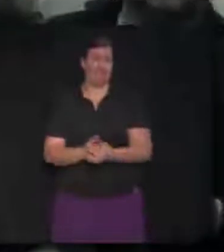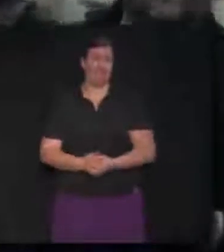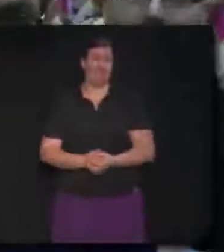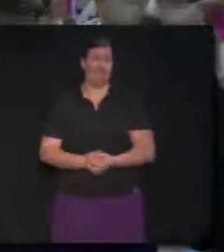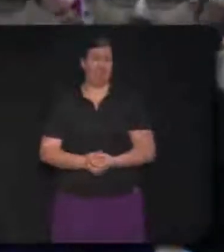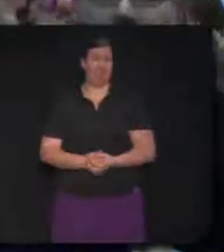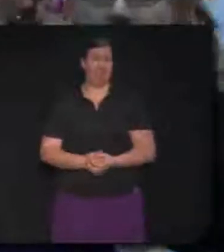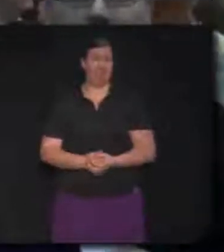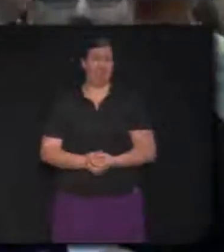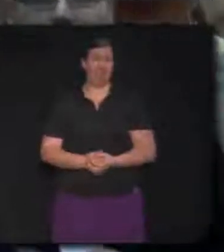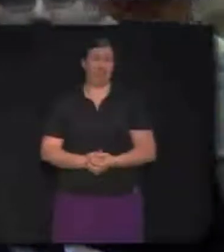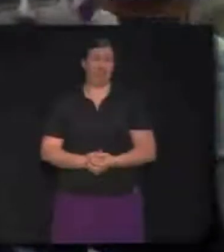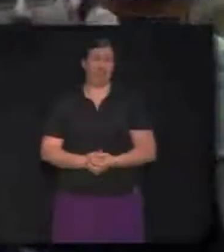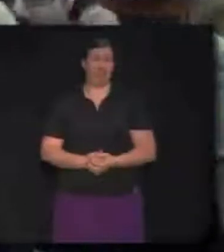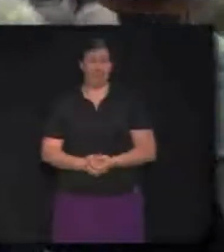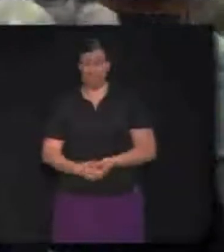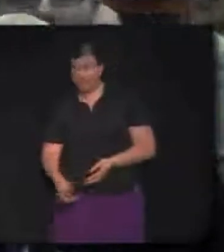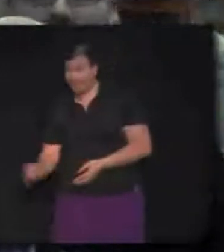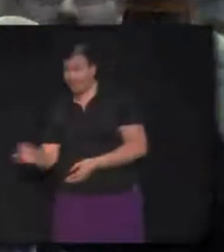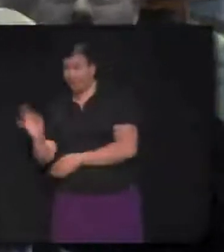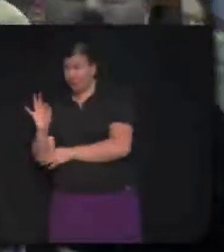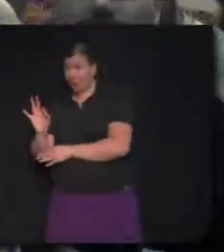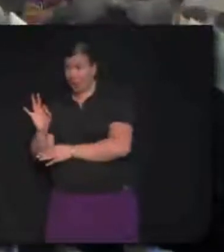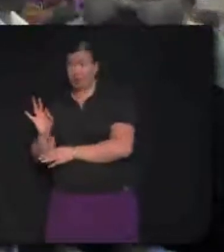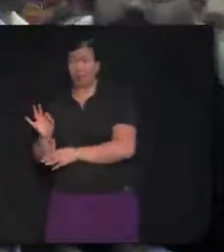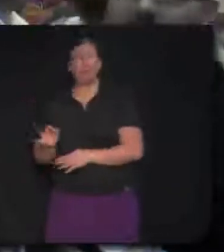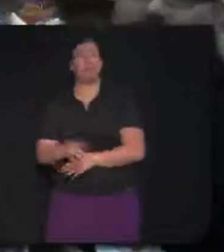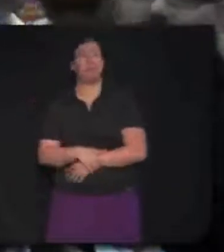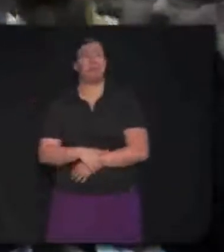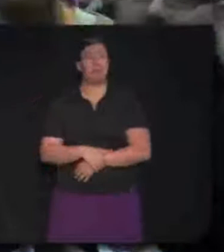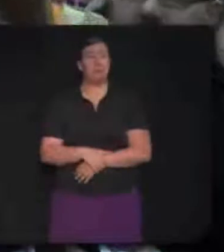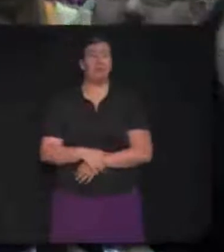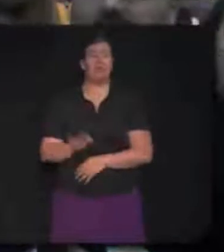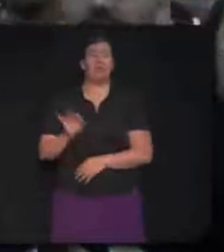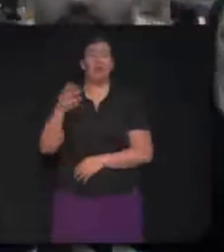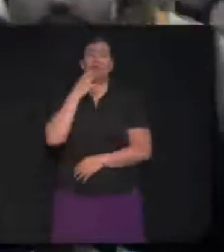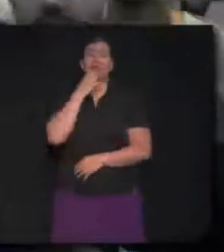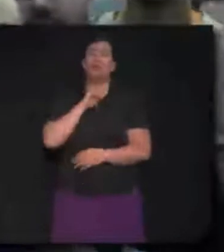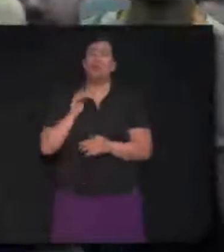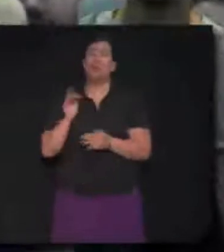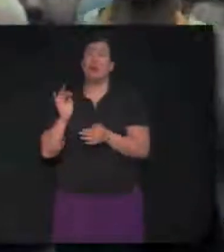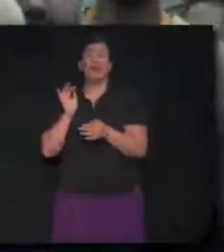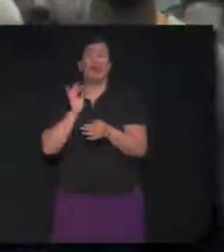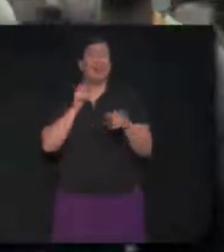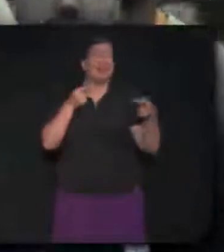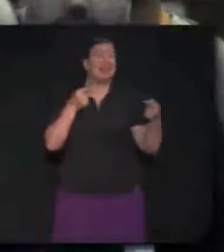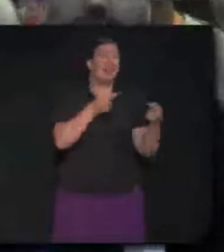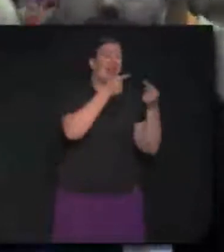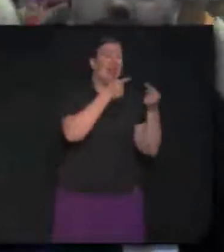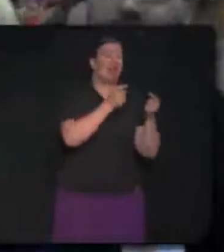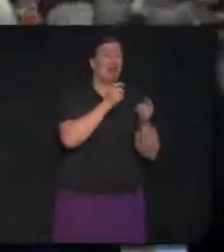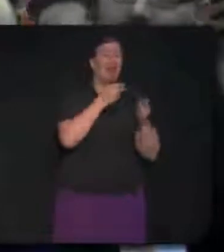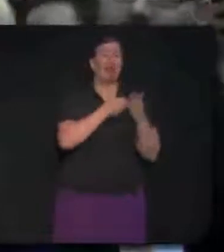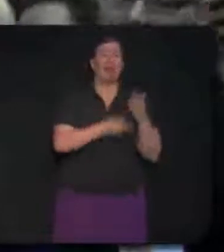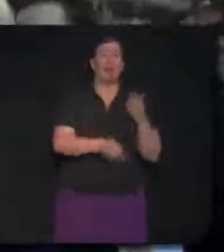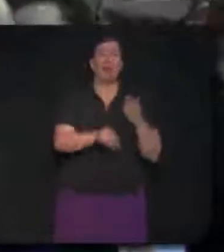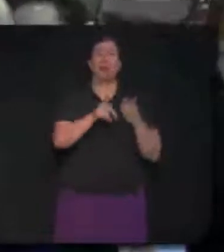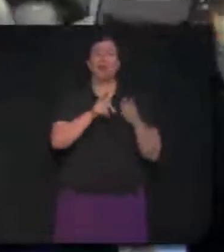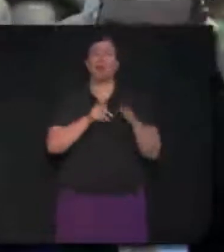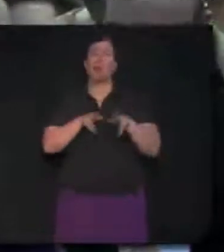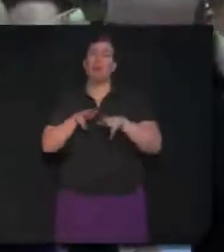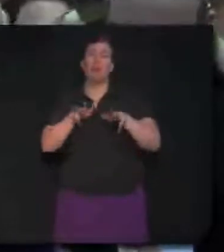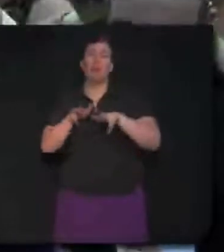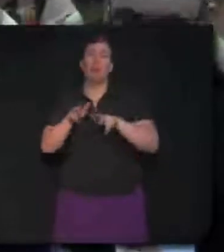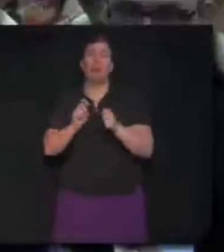pro ich möchte noch mal auf das Gegenargument und die Angst vor manipulier Manipulierbarkeit